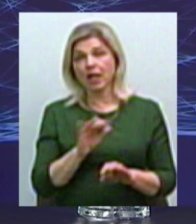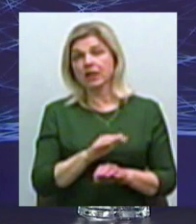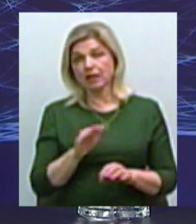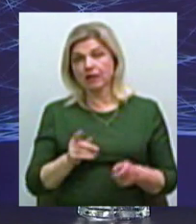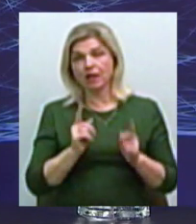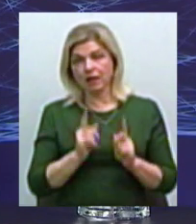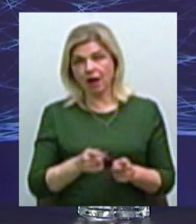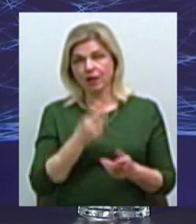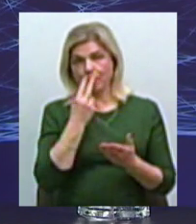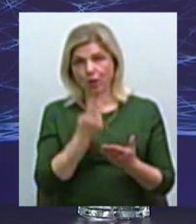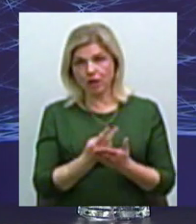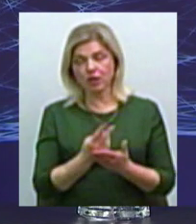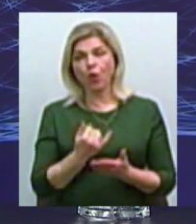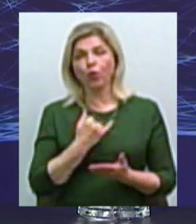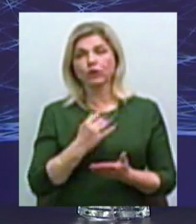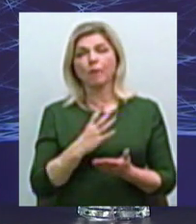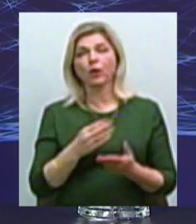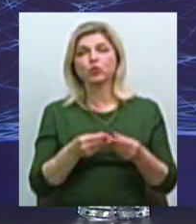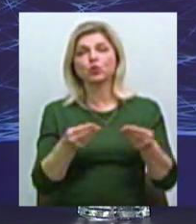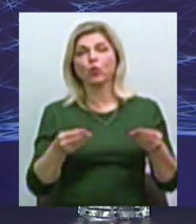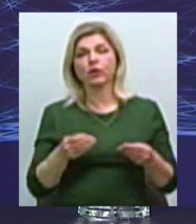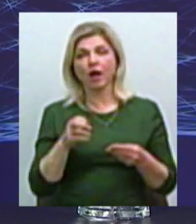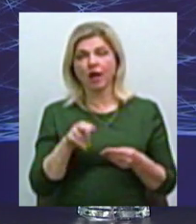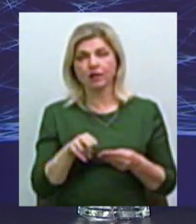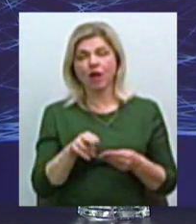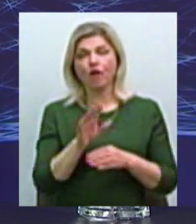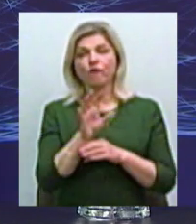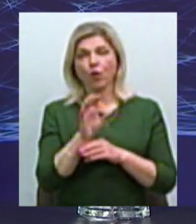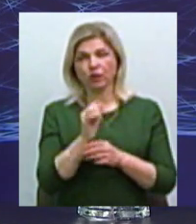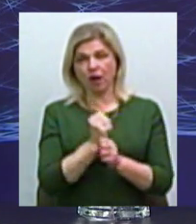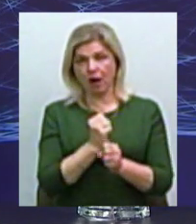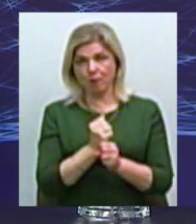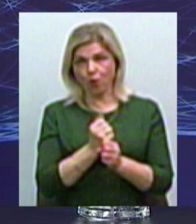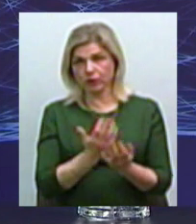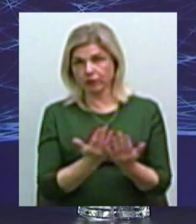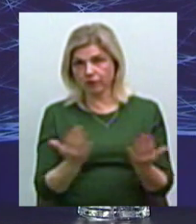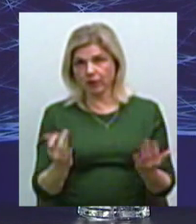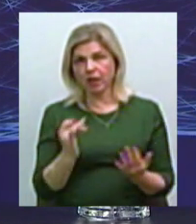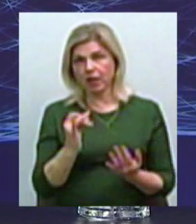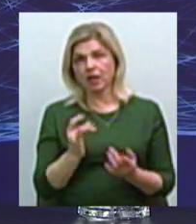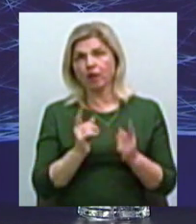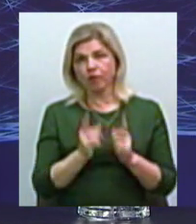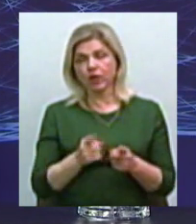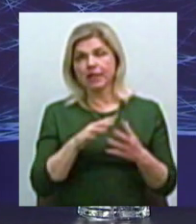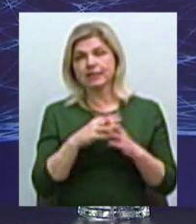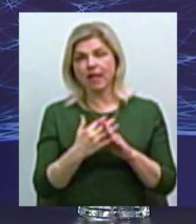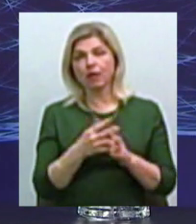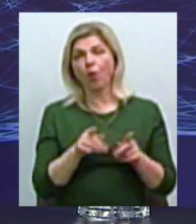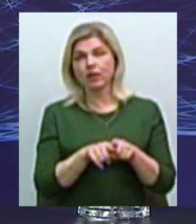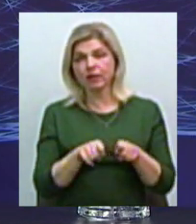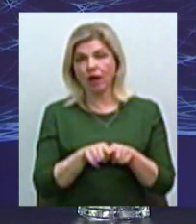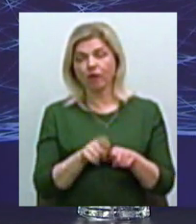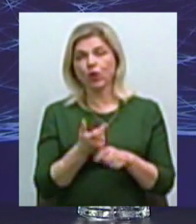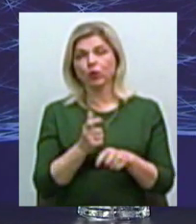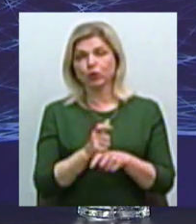там у нас був журнал по фото робіт їхніх. Вони показали, що реально всі села одинакові і дуже близькі